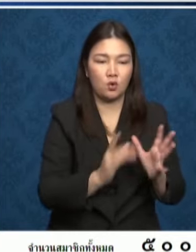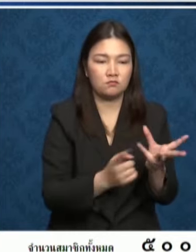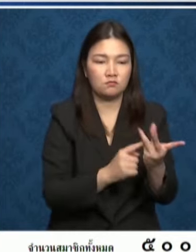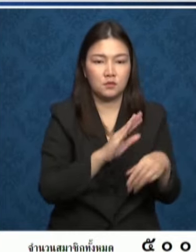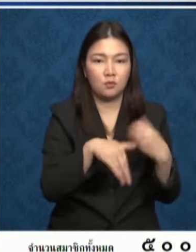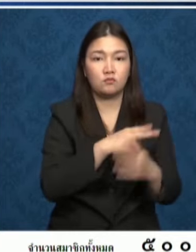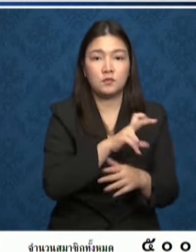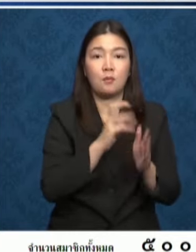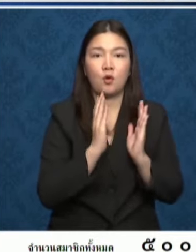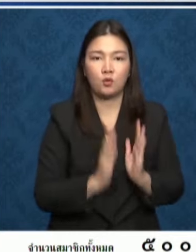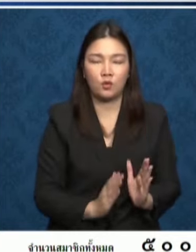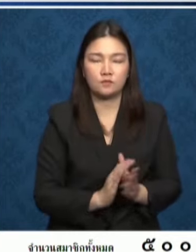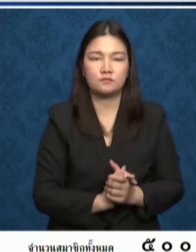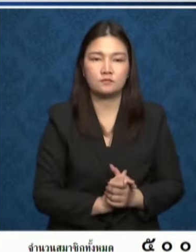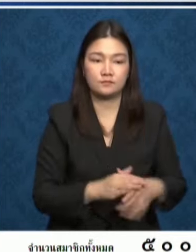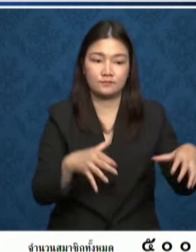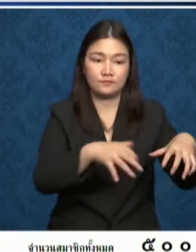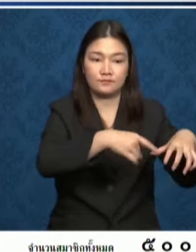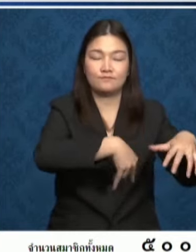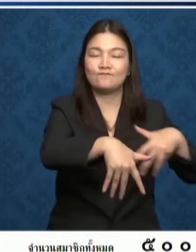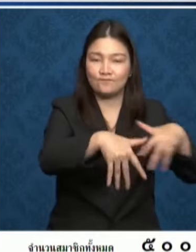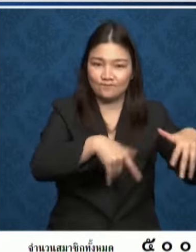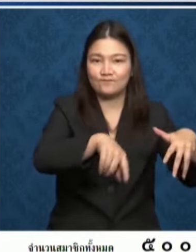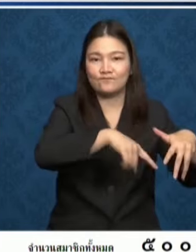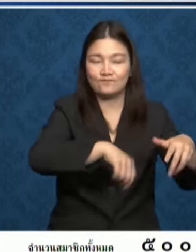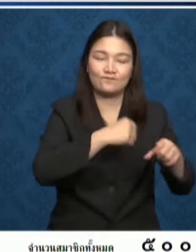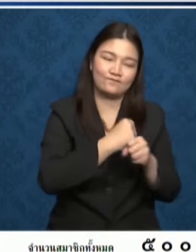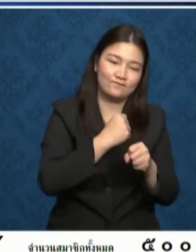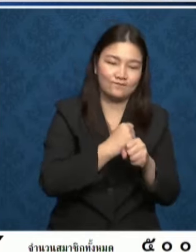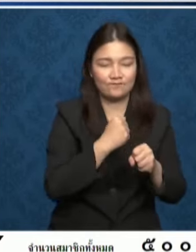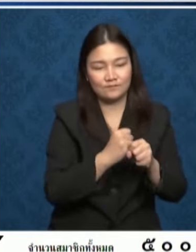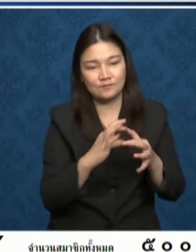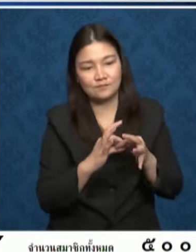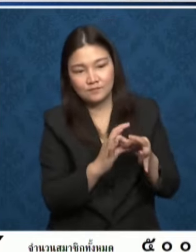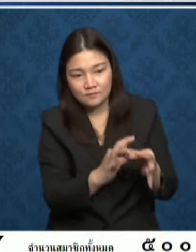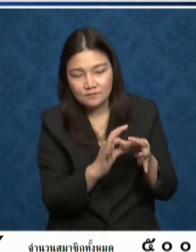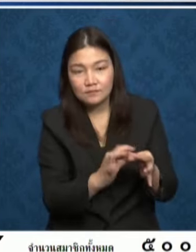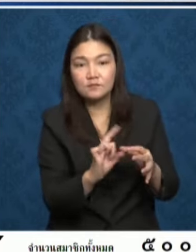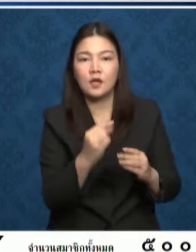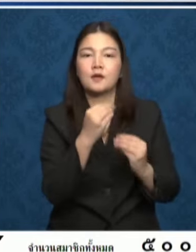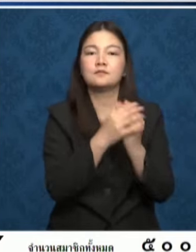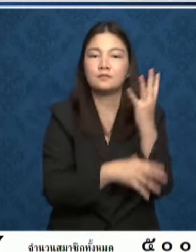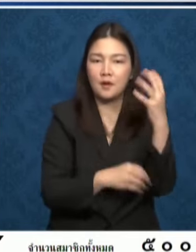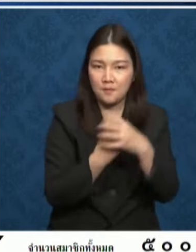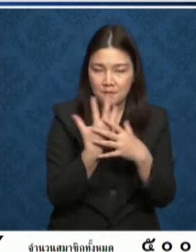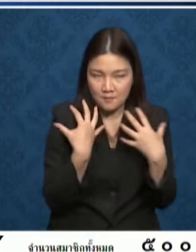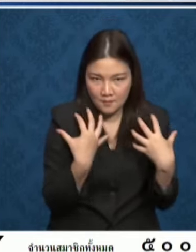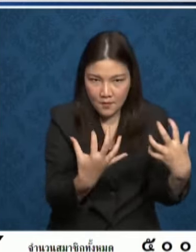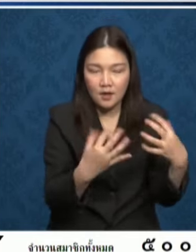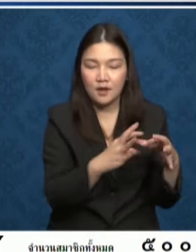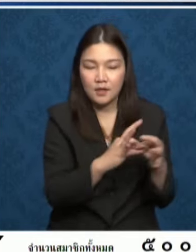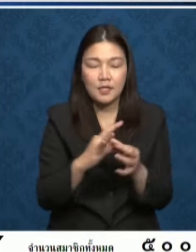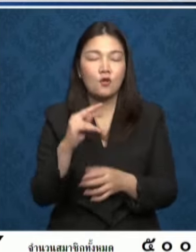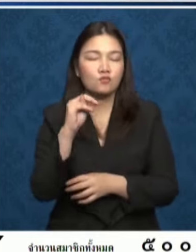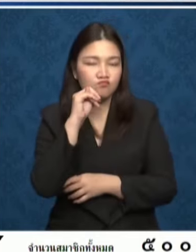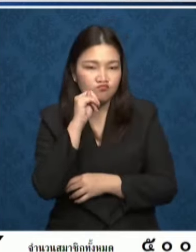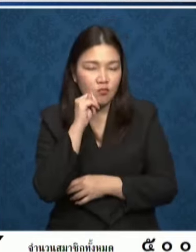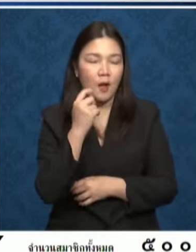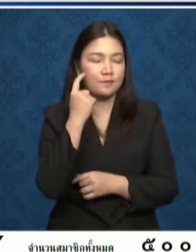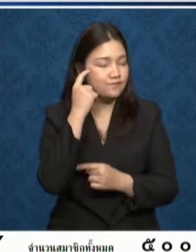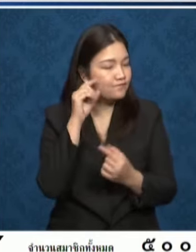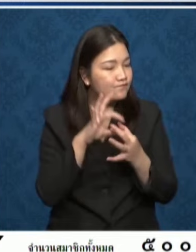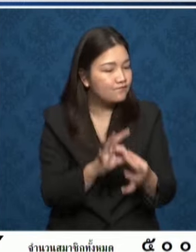ชาวปกยที่นี่ยังคงมีวิถีชีวิตและฒนธรรมที่ผูกพันอยู่กับผืนป่าผืนดินและสายน้ำชาวบ้านมี